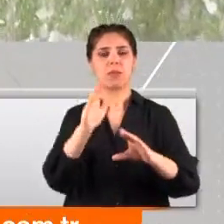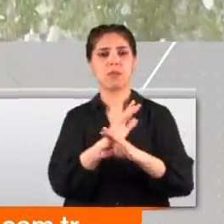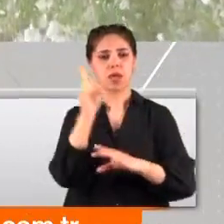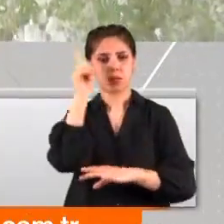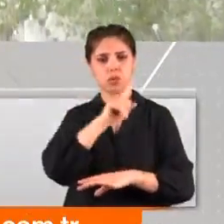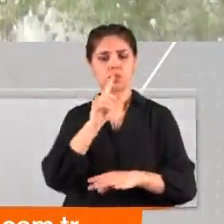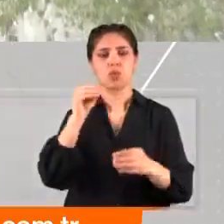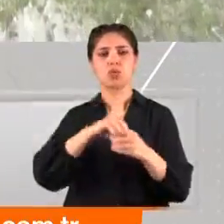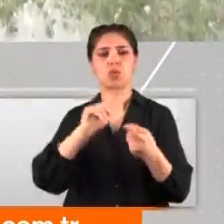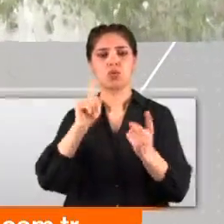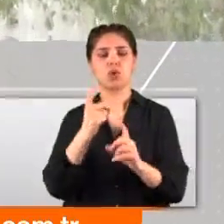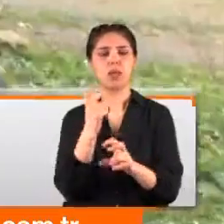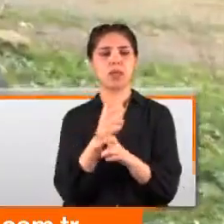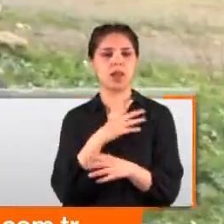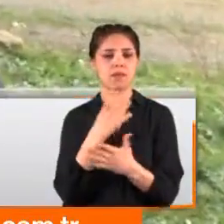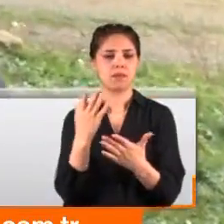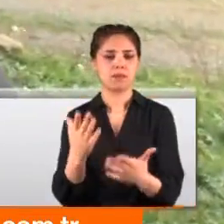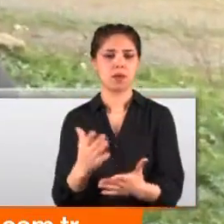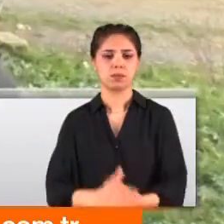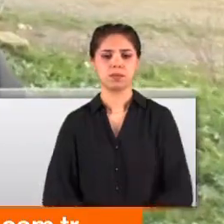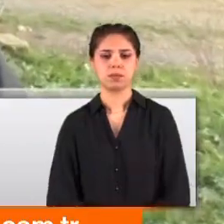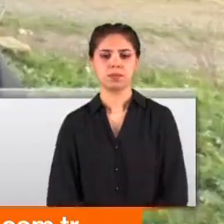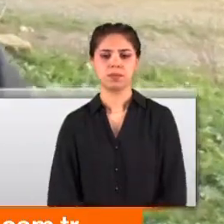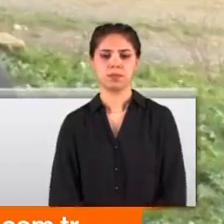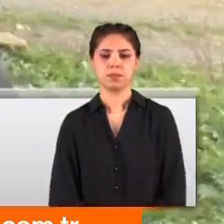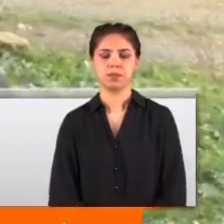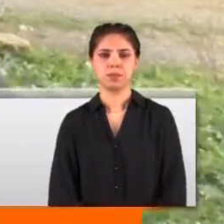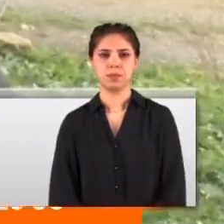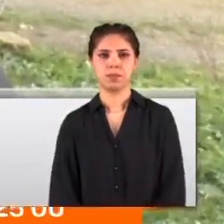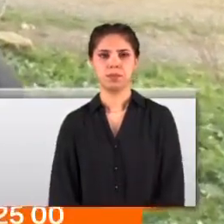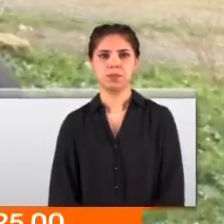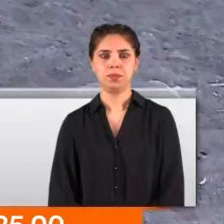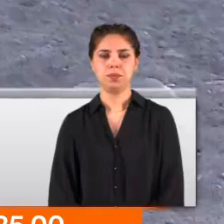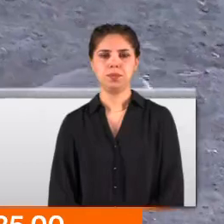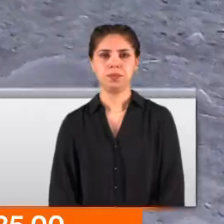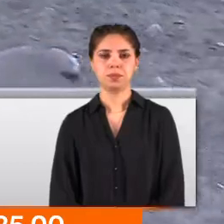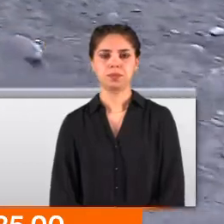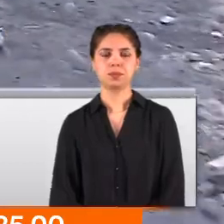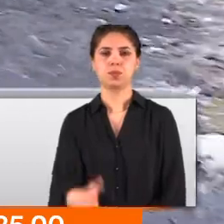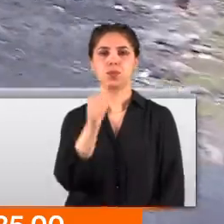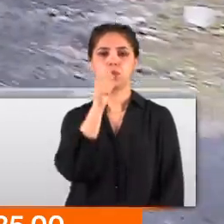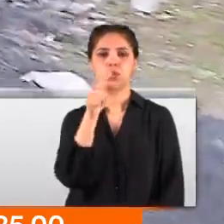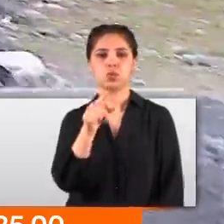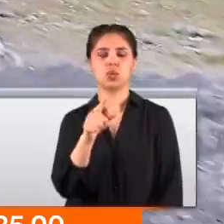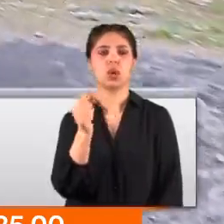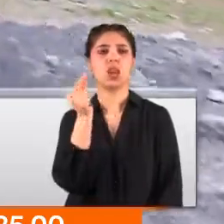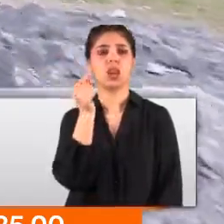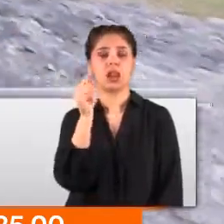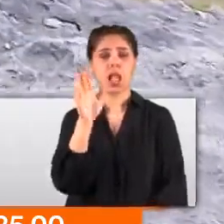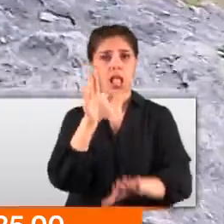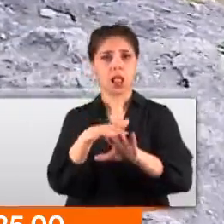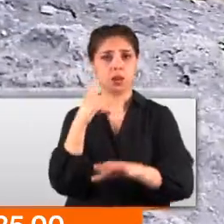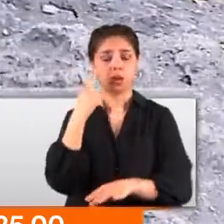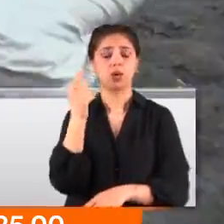yüzünden son dönemde alarm veriyor. Sulu atık, katı atık barajın içine döküyorlar. Suyla temas edenin cildinde